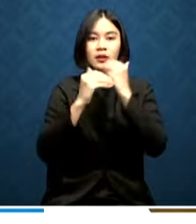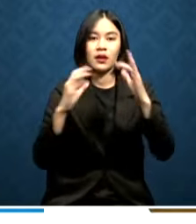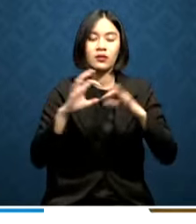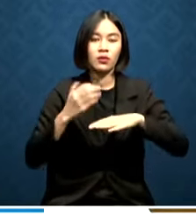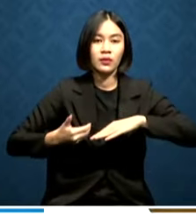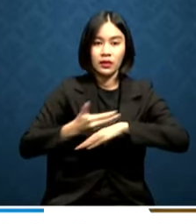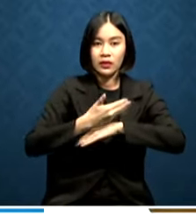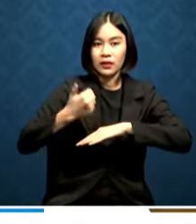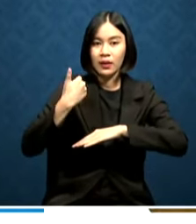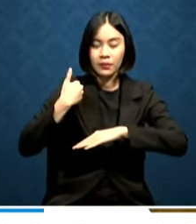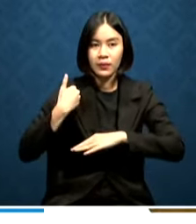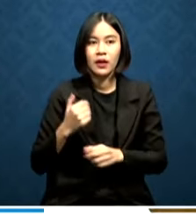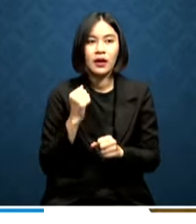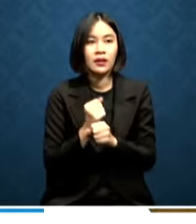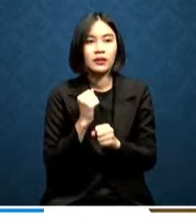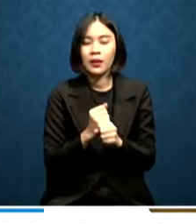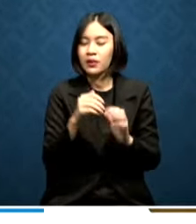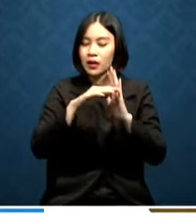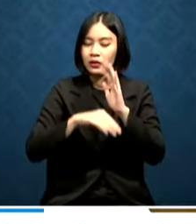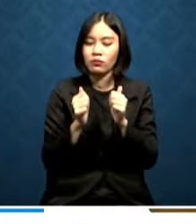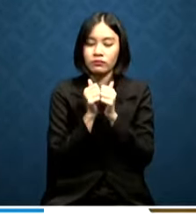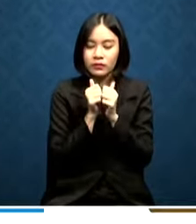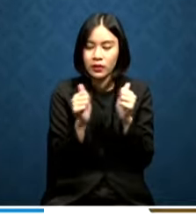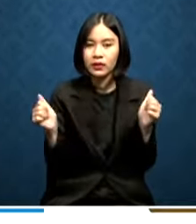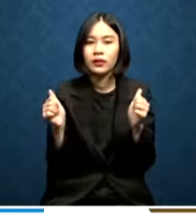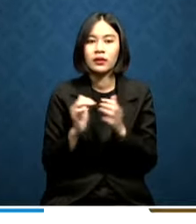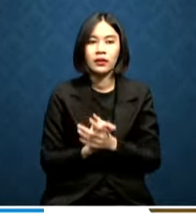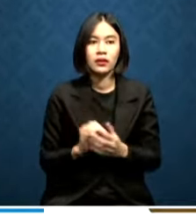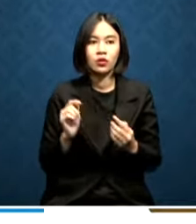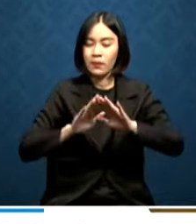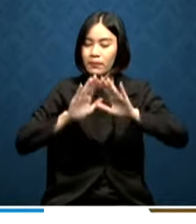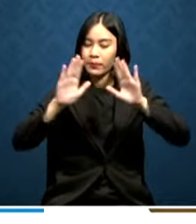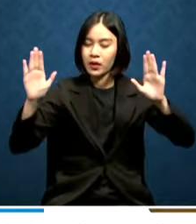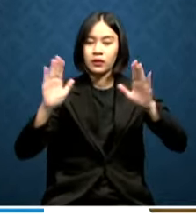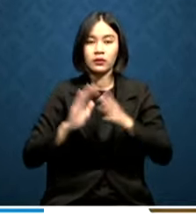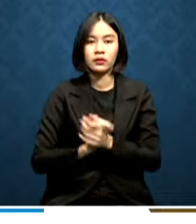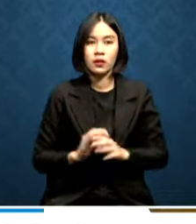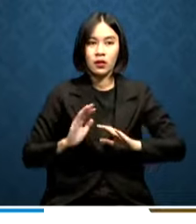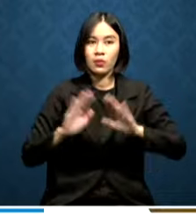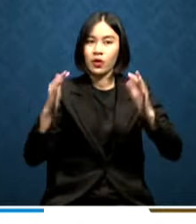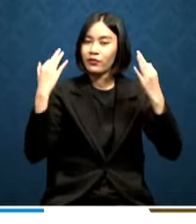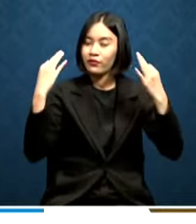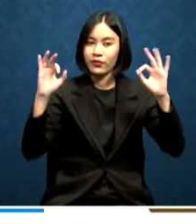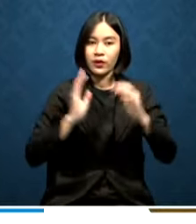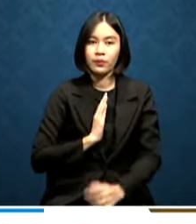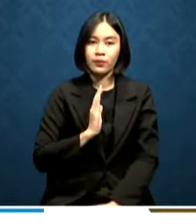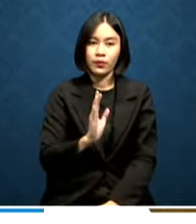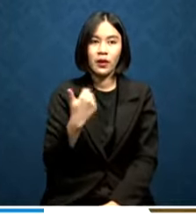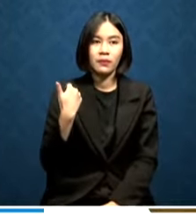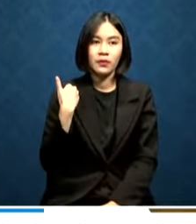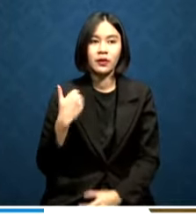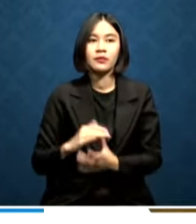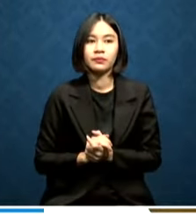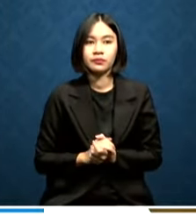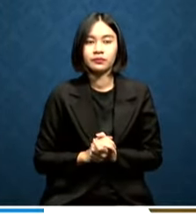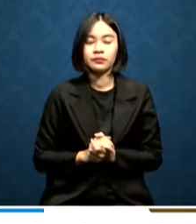รงนี้เราจะทำกันเป็นอย่างดียิ่งเลยแล้วก็ทำให้โอเพ่นแล้วก็เปิดfree and fair ที่ว่าเนี่ยพูดยังไงก็ว่ามาเล